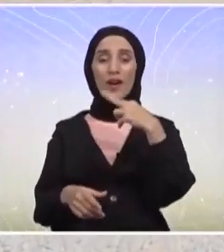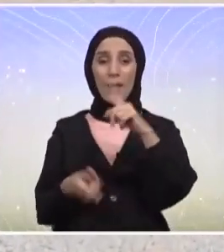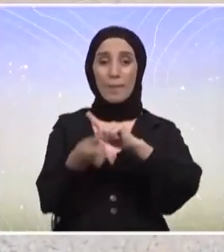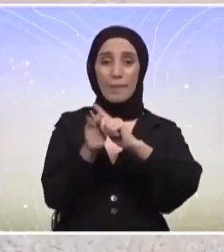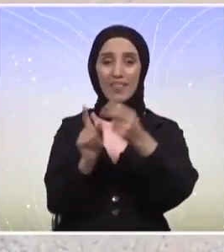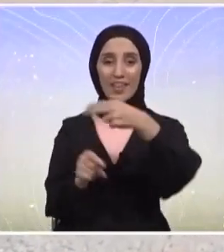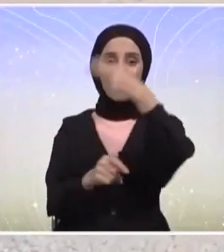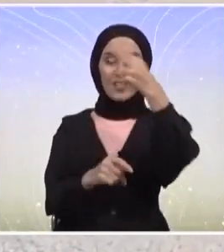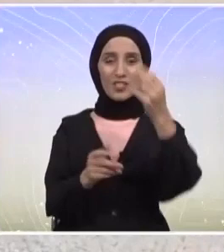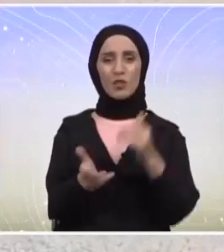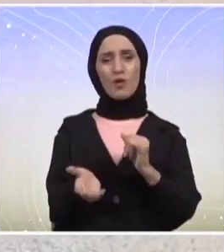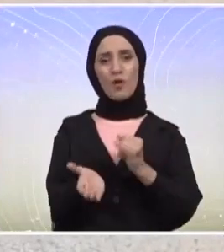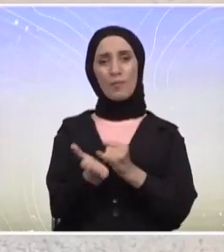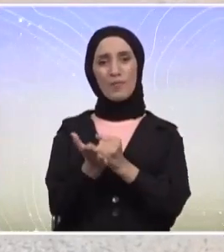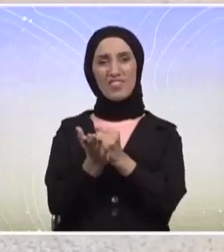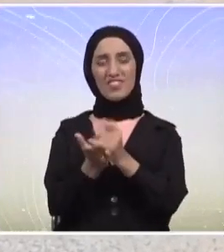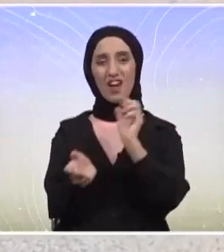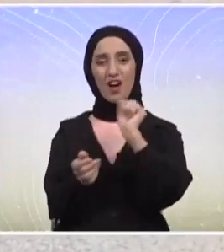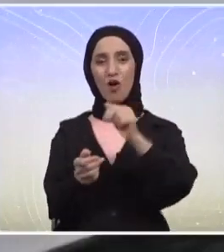في عتق.